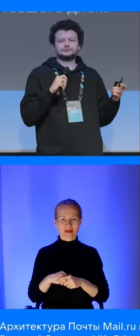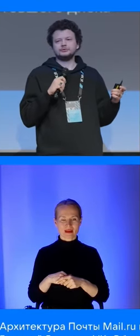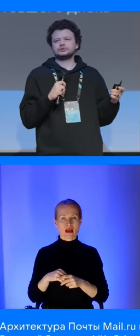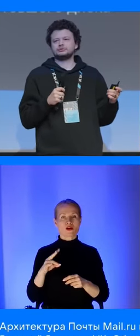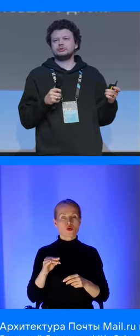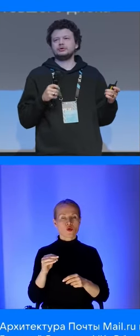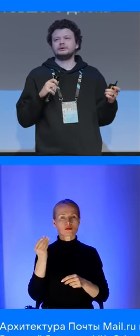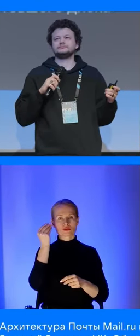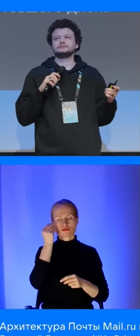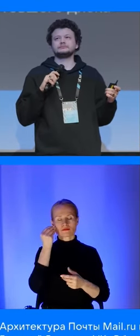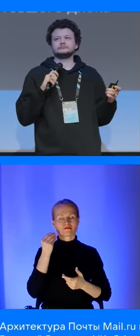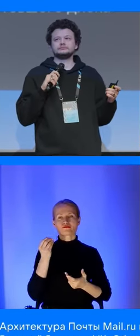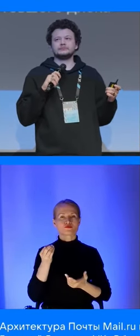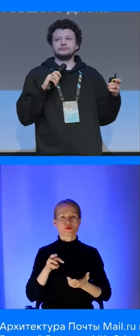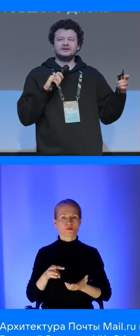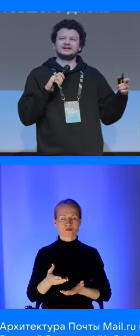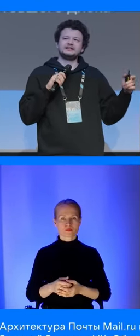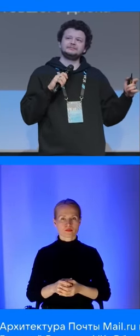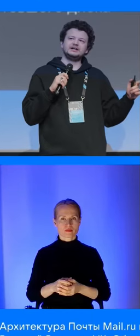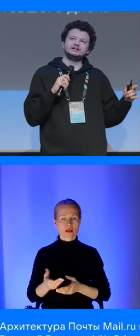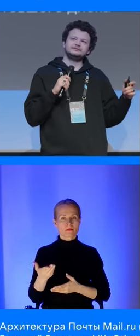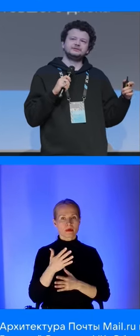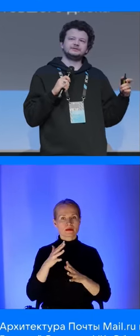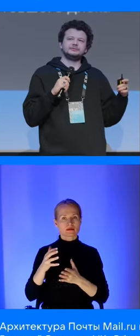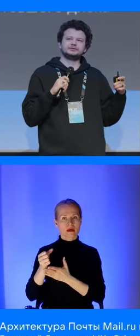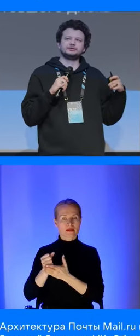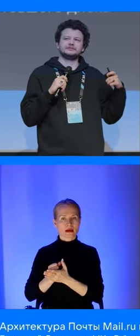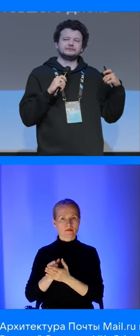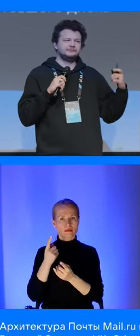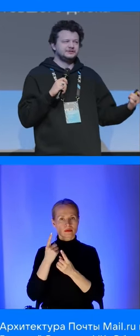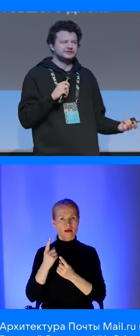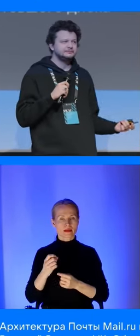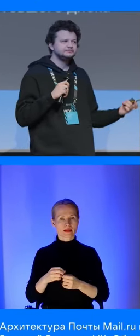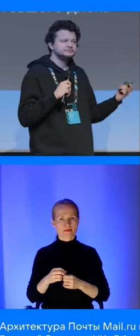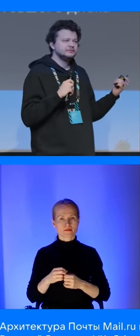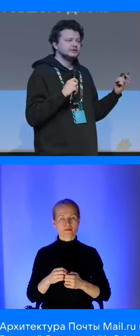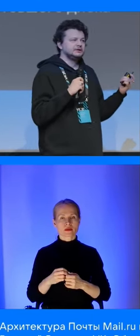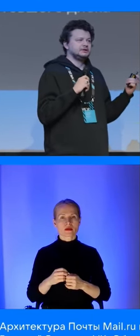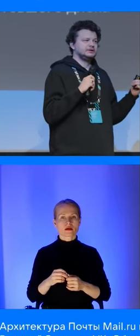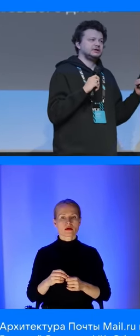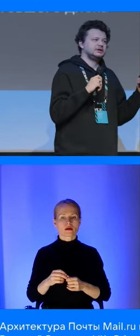Но суть в том, что мы храним данные в дедублицированном виде.